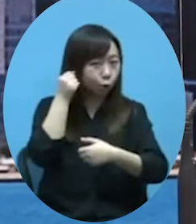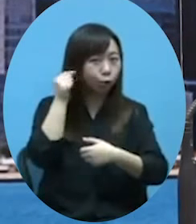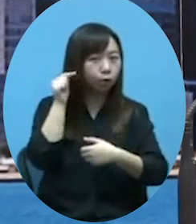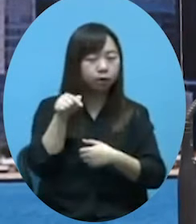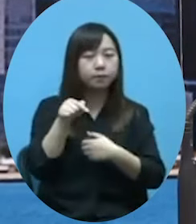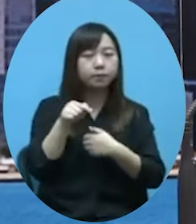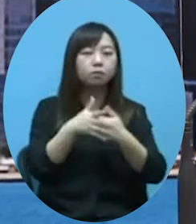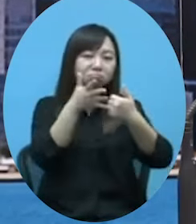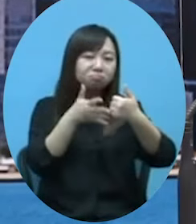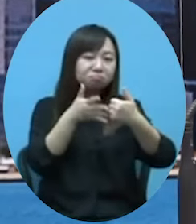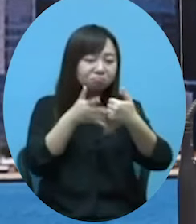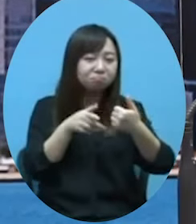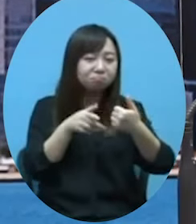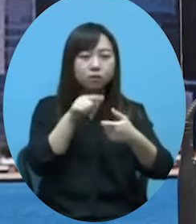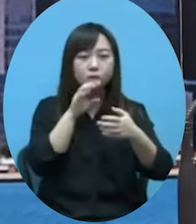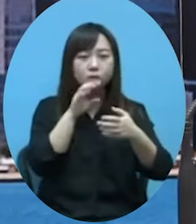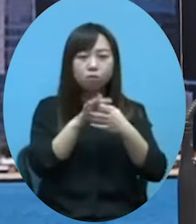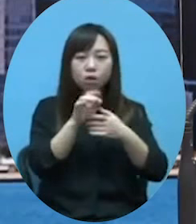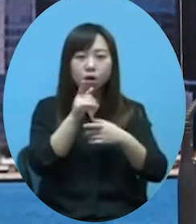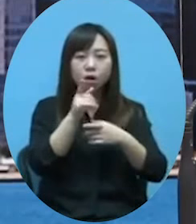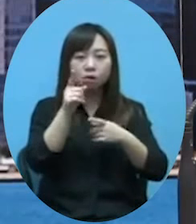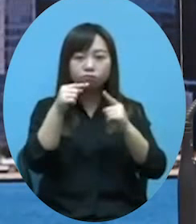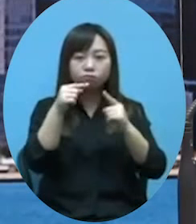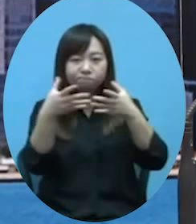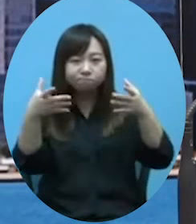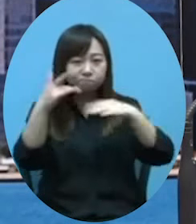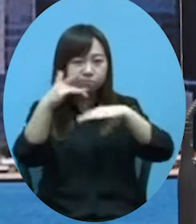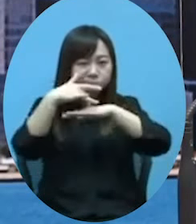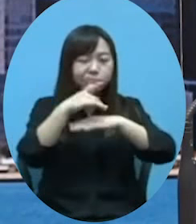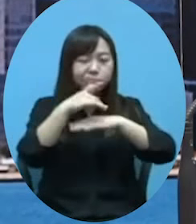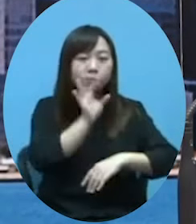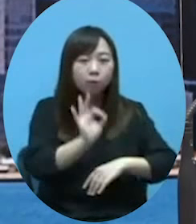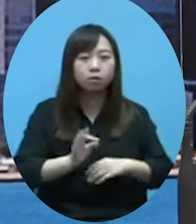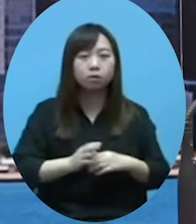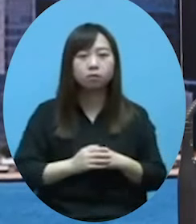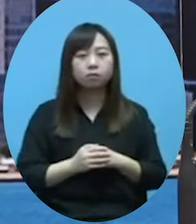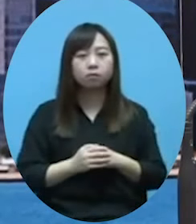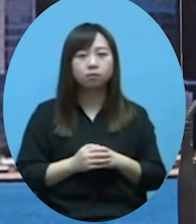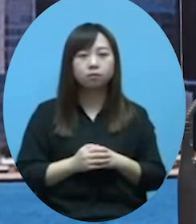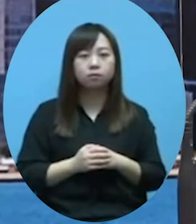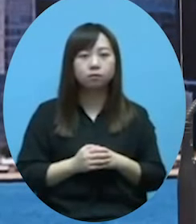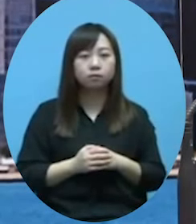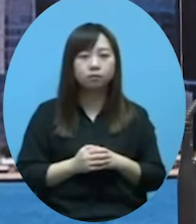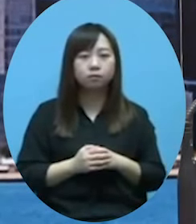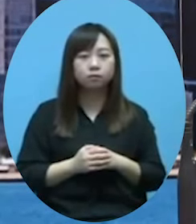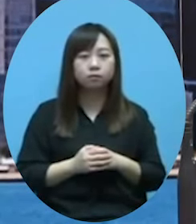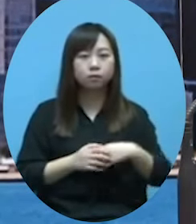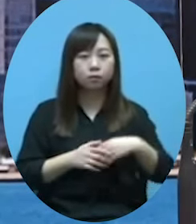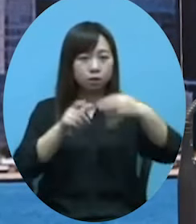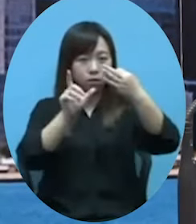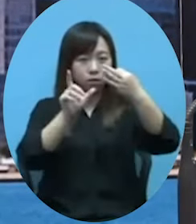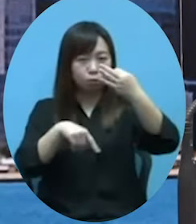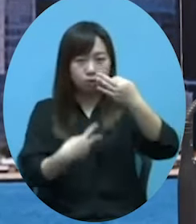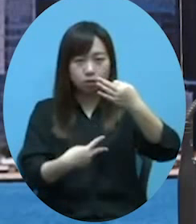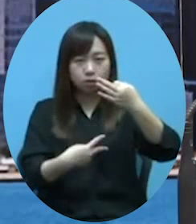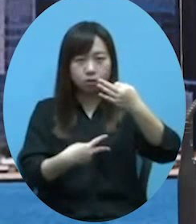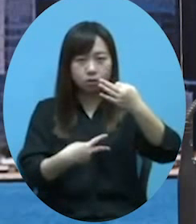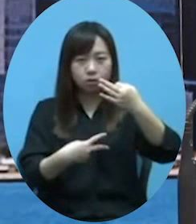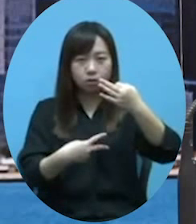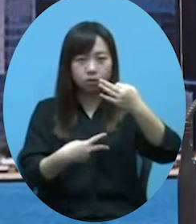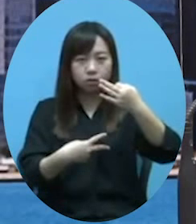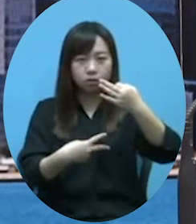就是去了解有什麼不同她是有些密切的接觸者那3月2日就是